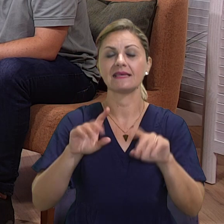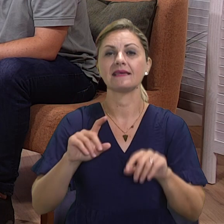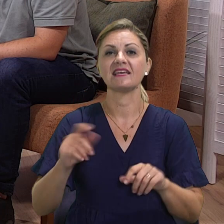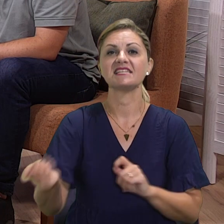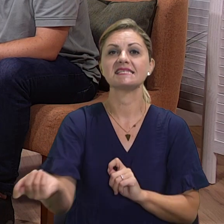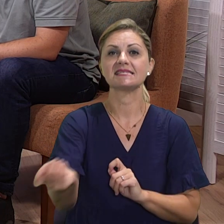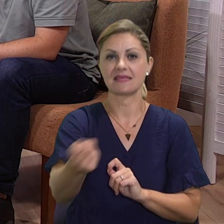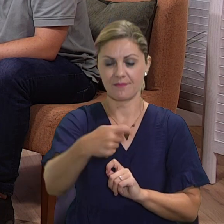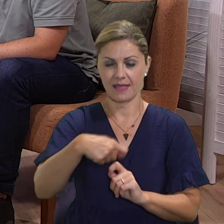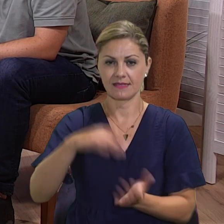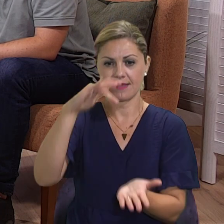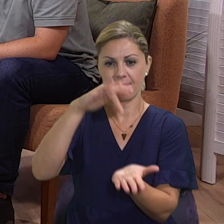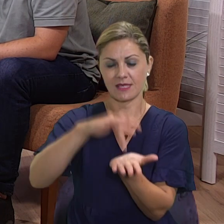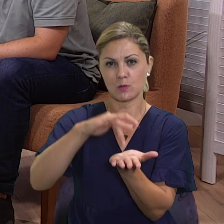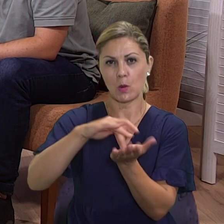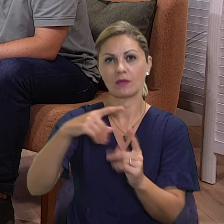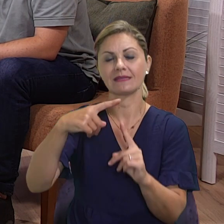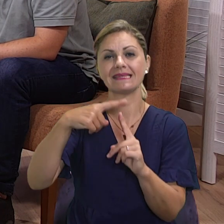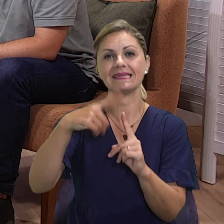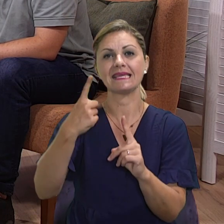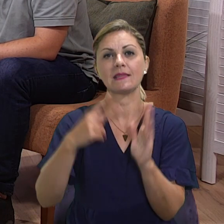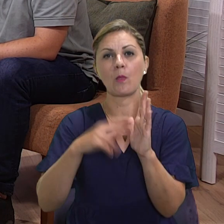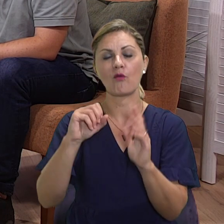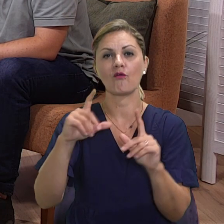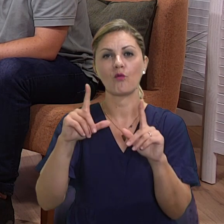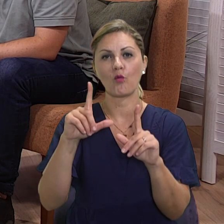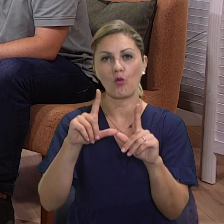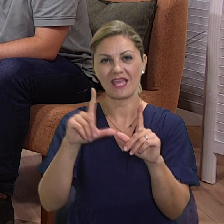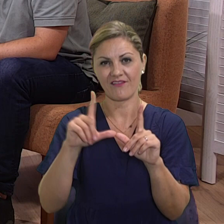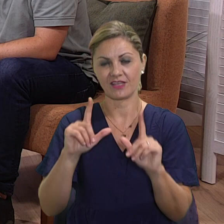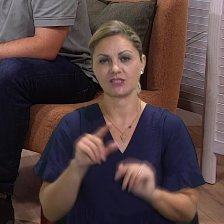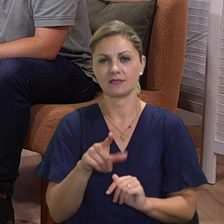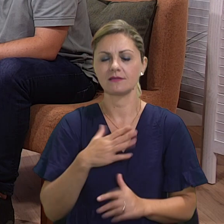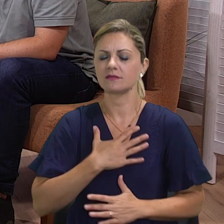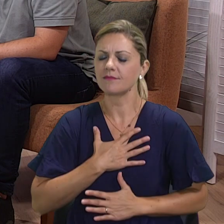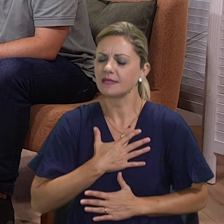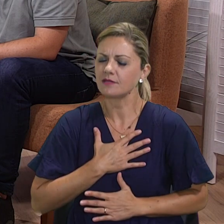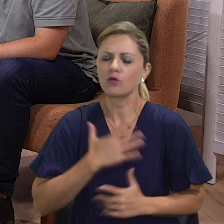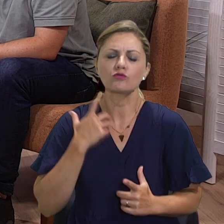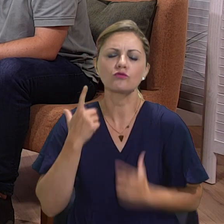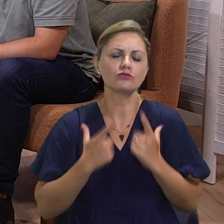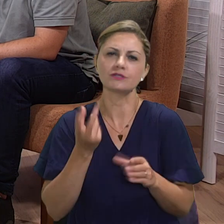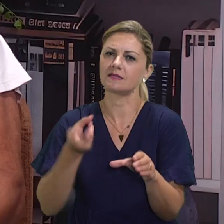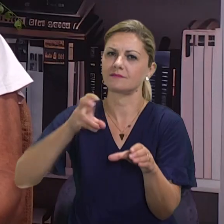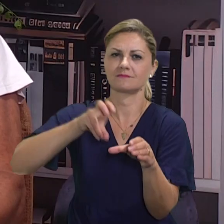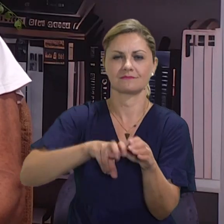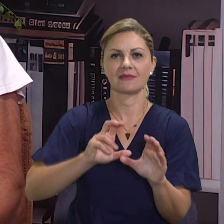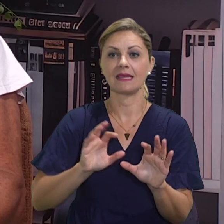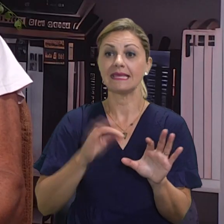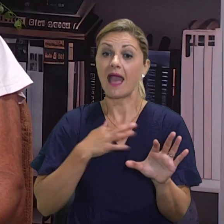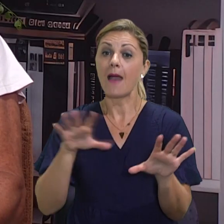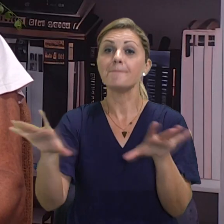19.7. u Krivodolu, to je za Tina Ujevića, ja ga smatram jednom od najvećih hrvatskih pjesnika i to mi je isto gušt poći tamo. Tako da